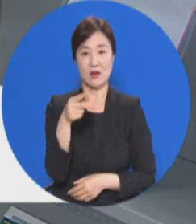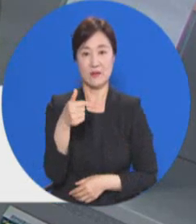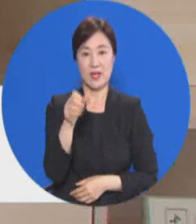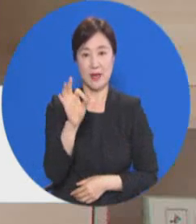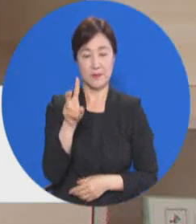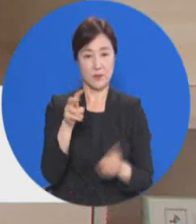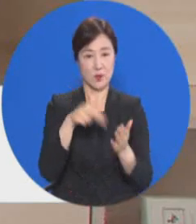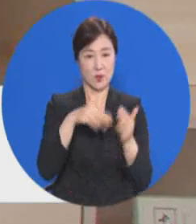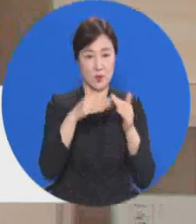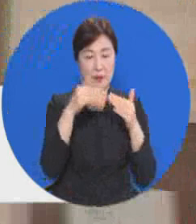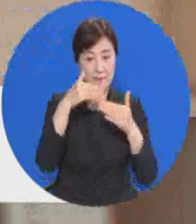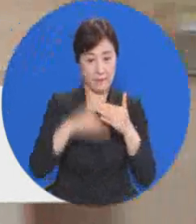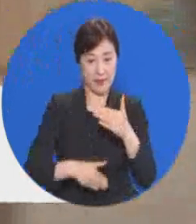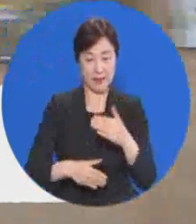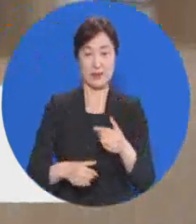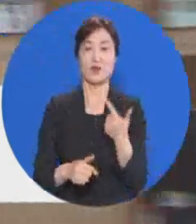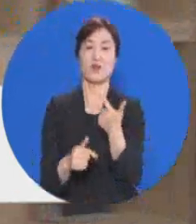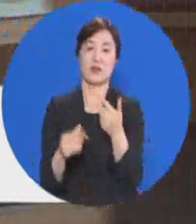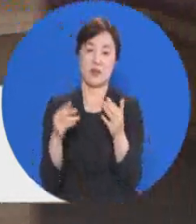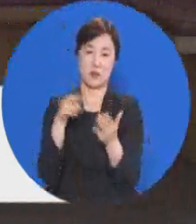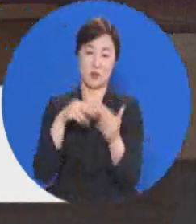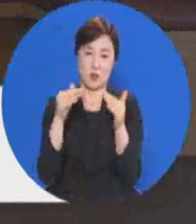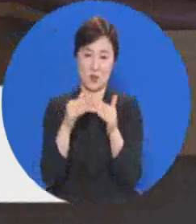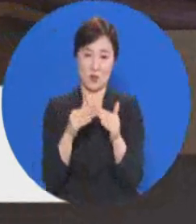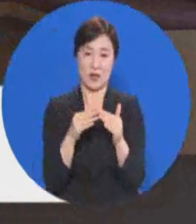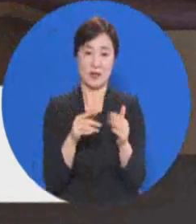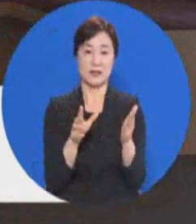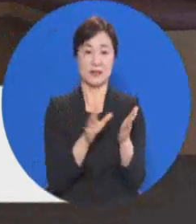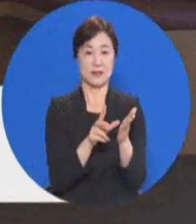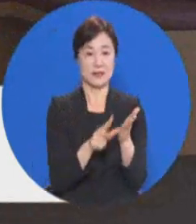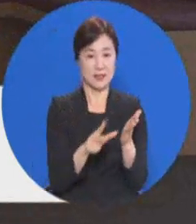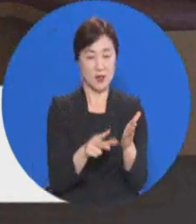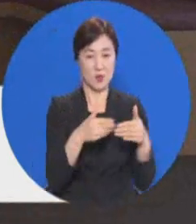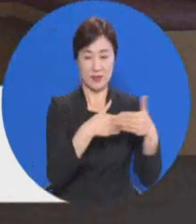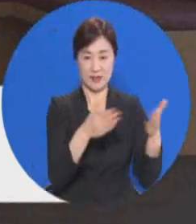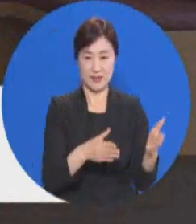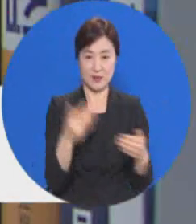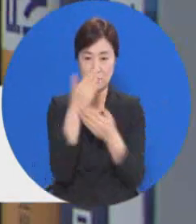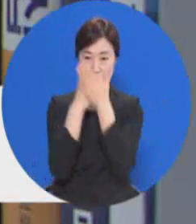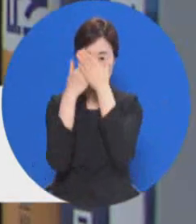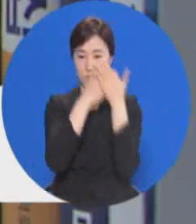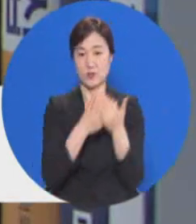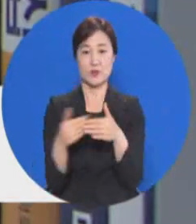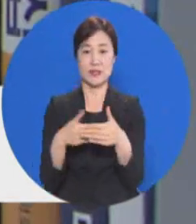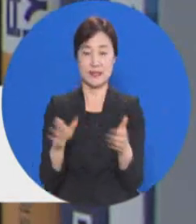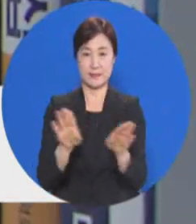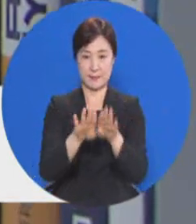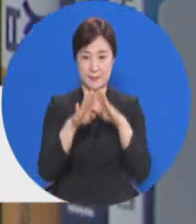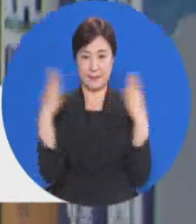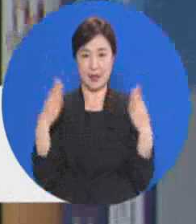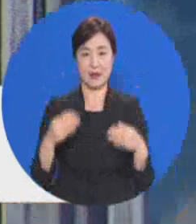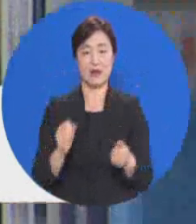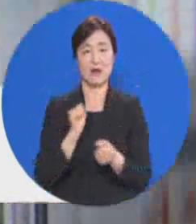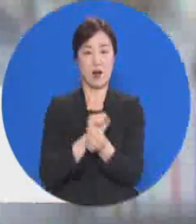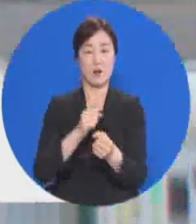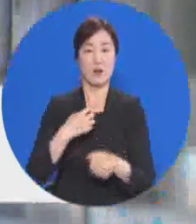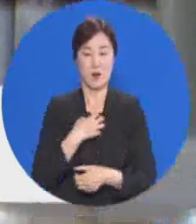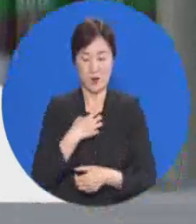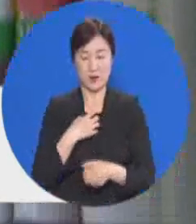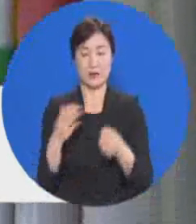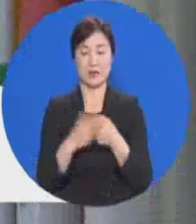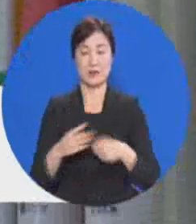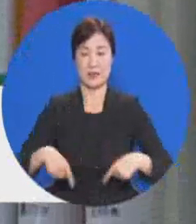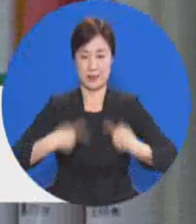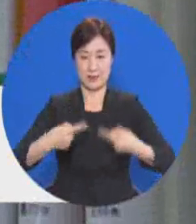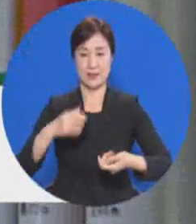제외한 관내 6개 도서관의 자료실과 학습실을 개방하는 대신 감염 위험을 고려해 입장 인원을 제한한다고